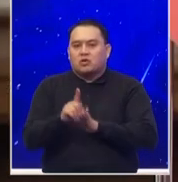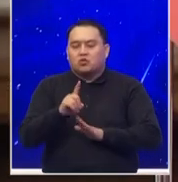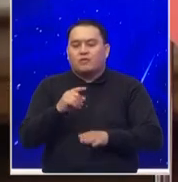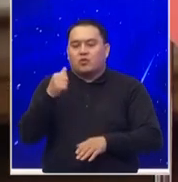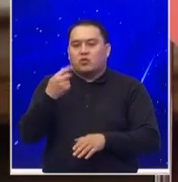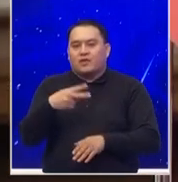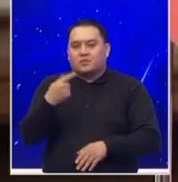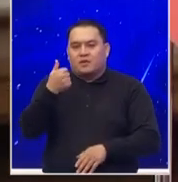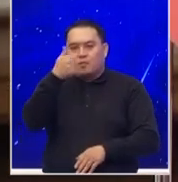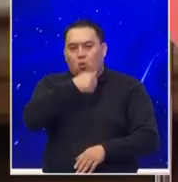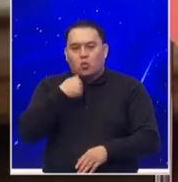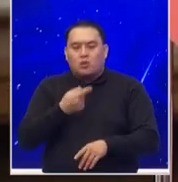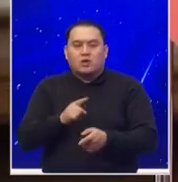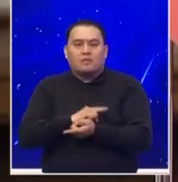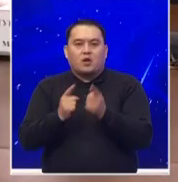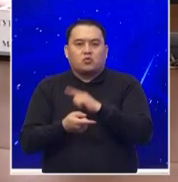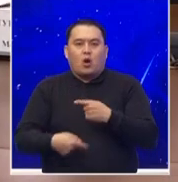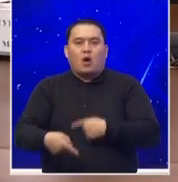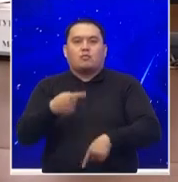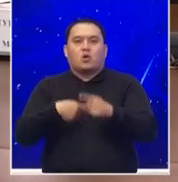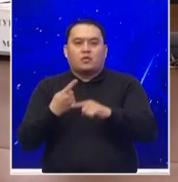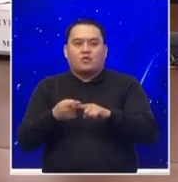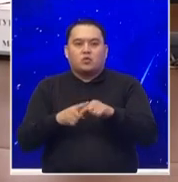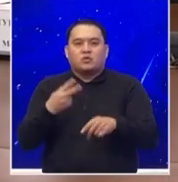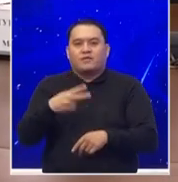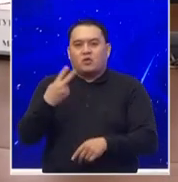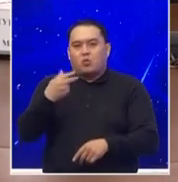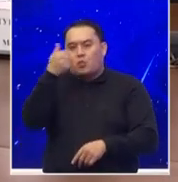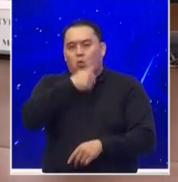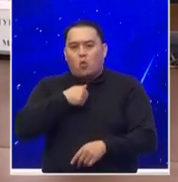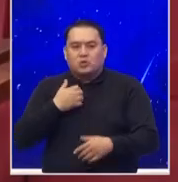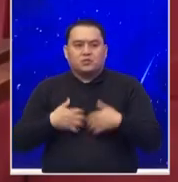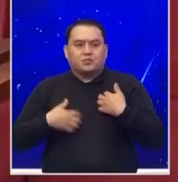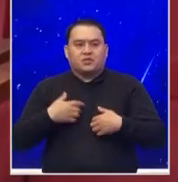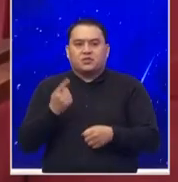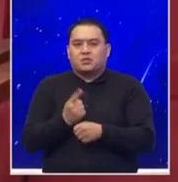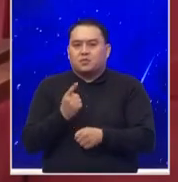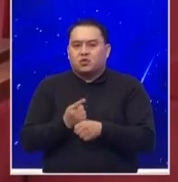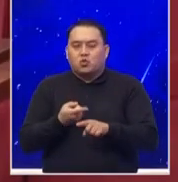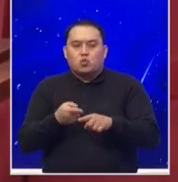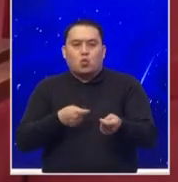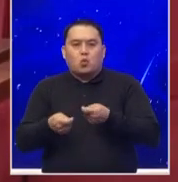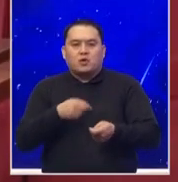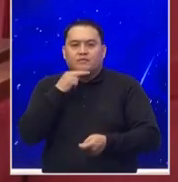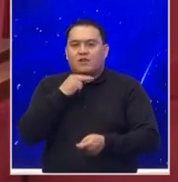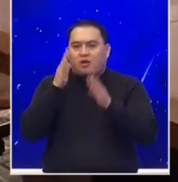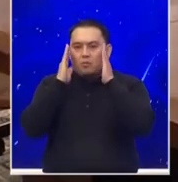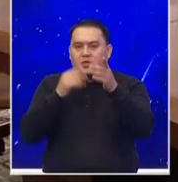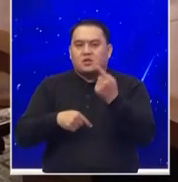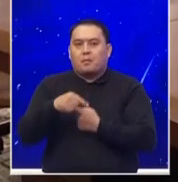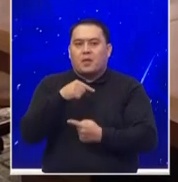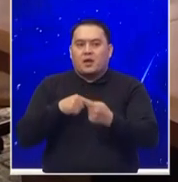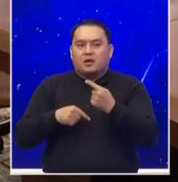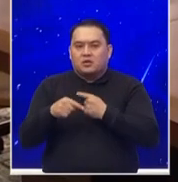году. Однако есть и переходящие объекты. В таком ответственном деле спешки быть не должно, считает руководитель управления предпринимательства